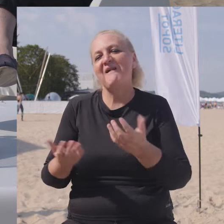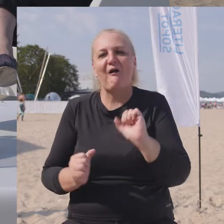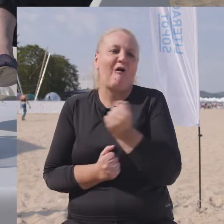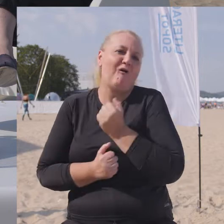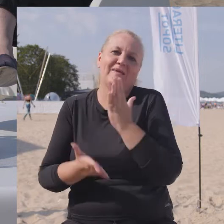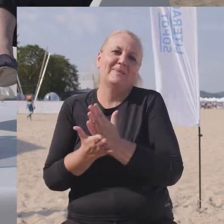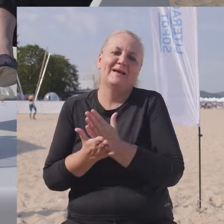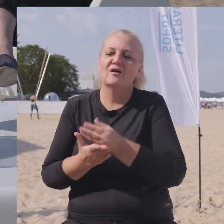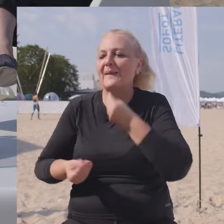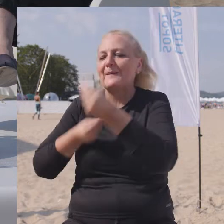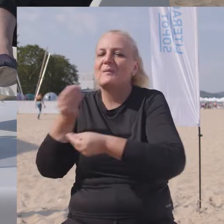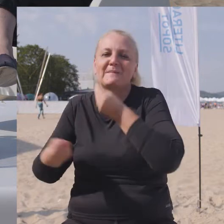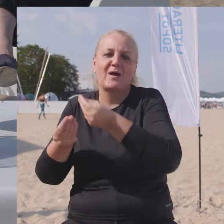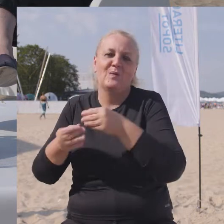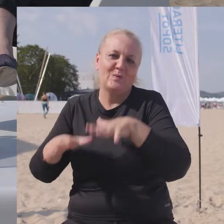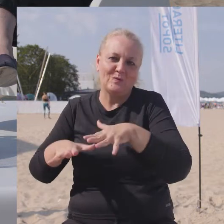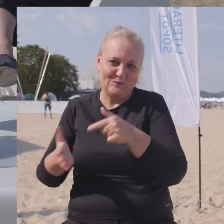kochać i je rozpieszczać.